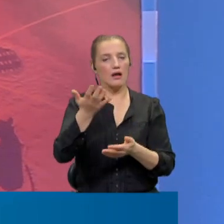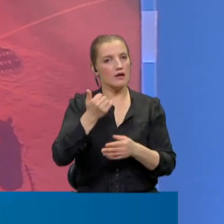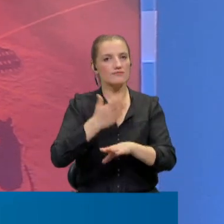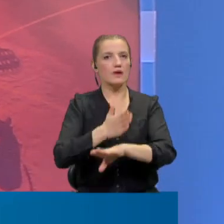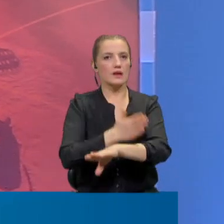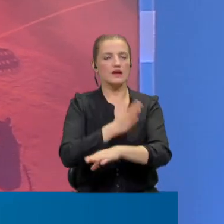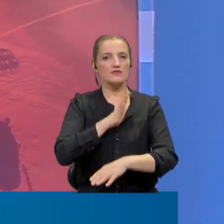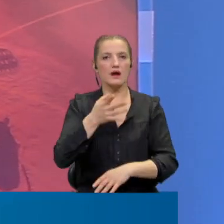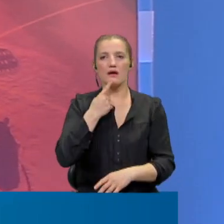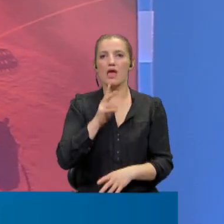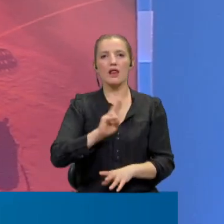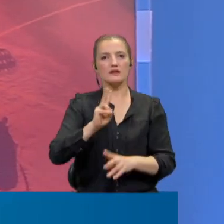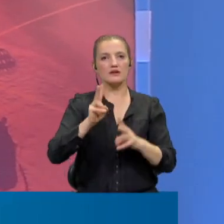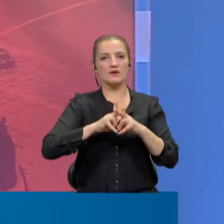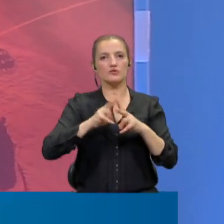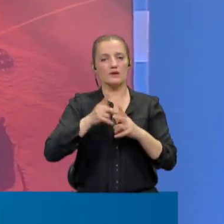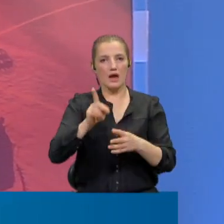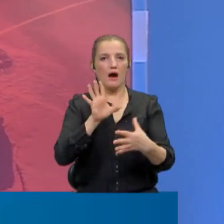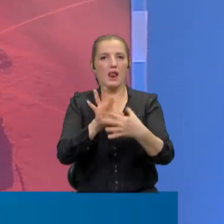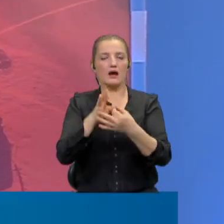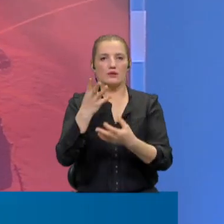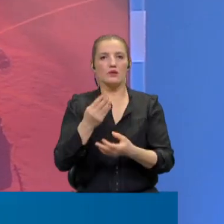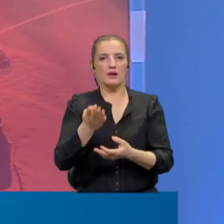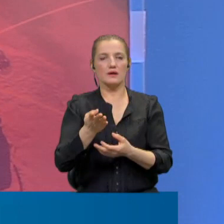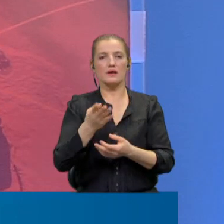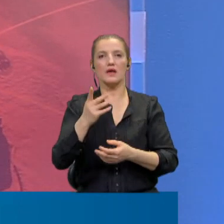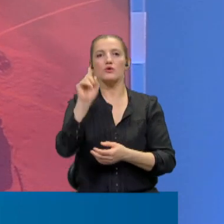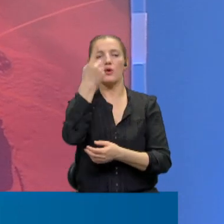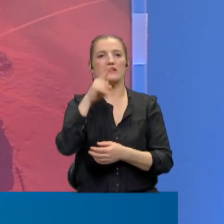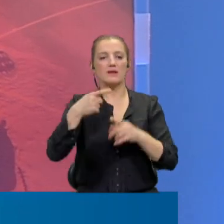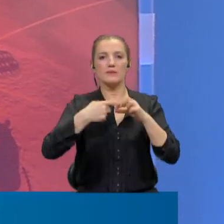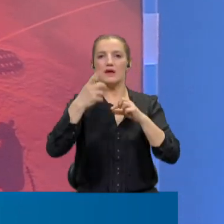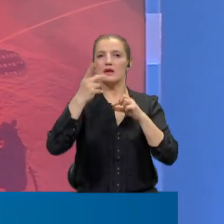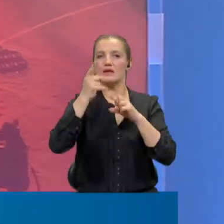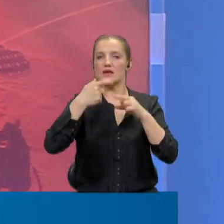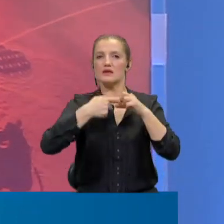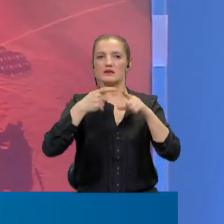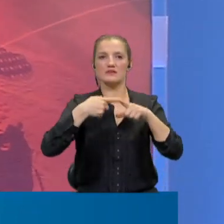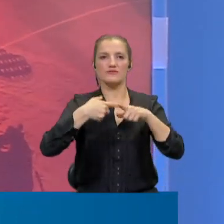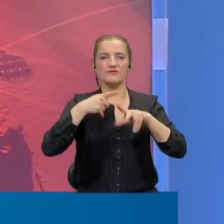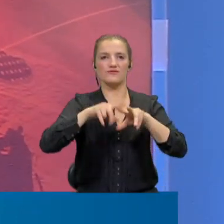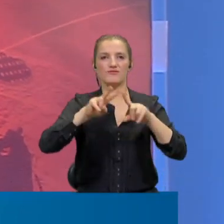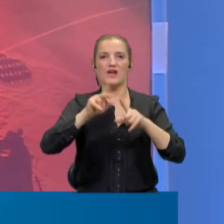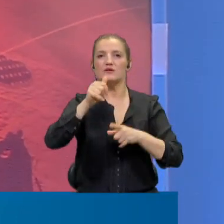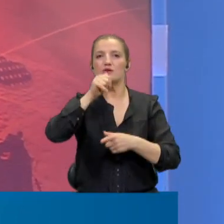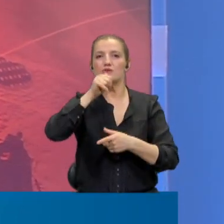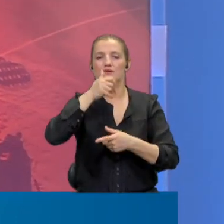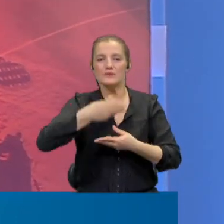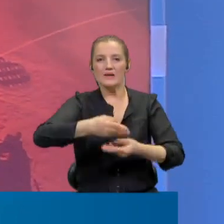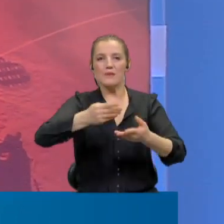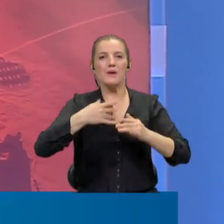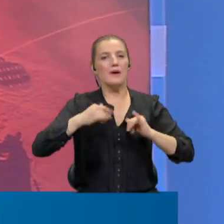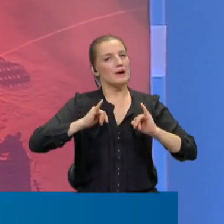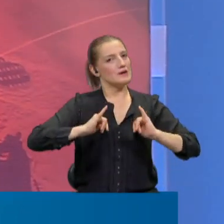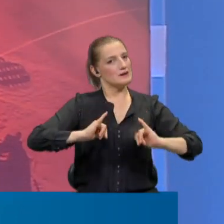Bu arada Hani elektrik faturaları ile ilgili olarak sağolsun yönetmenimiz İrfan Böyle yüreğine bir sus yaptık sağ